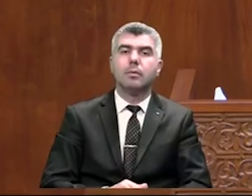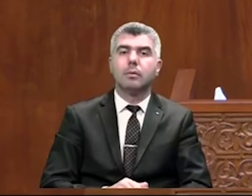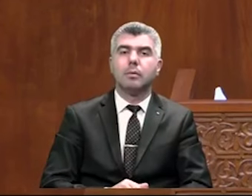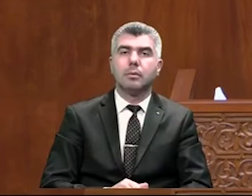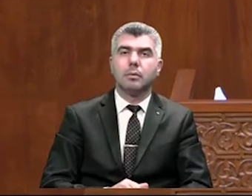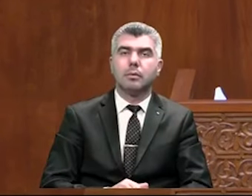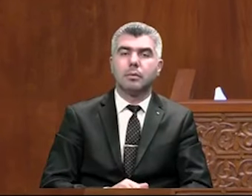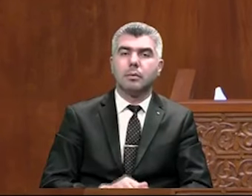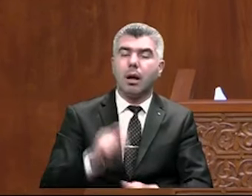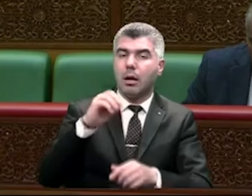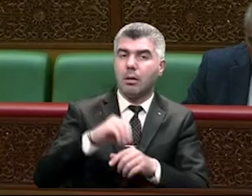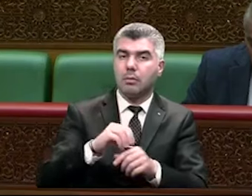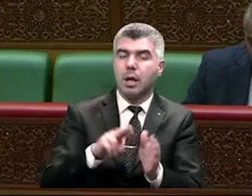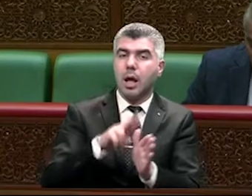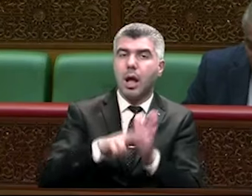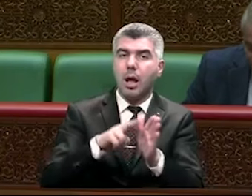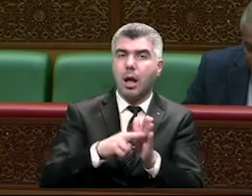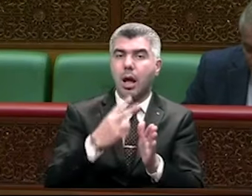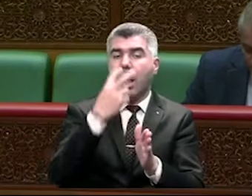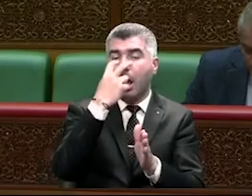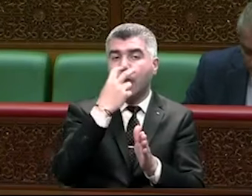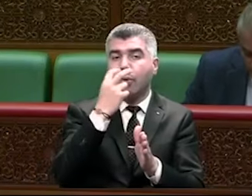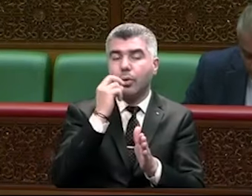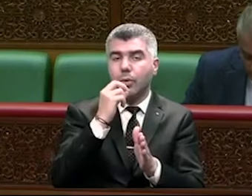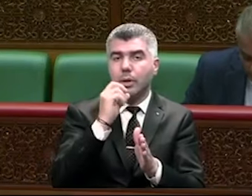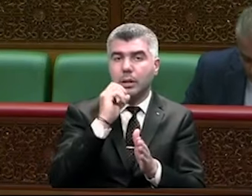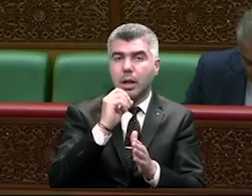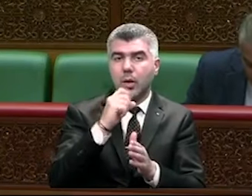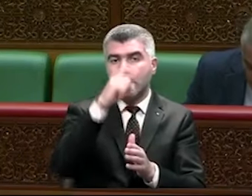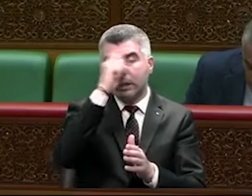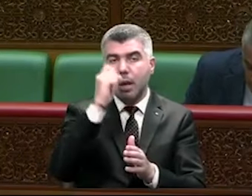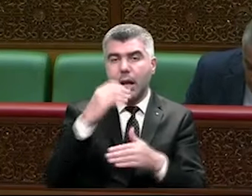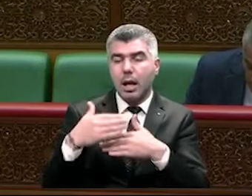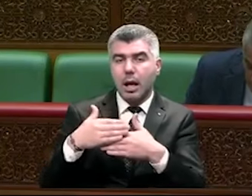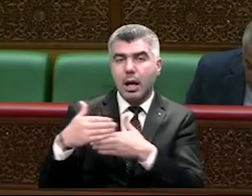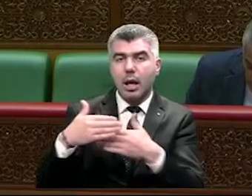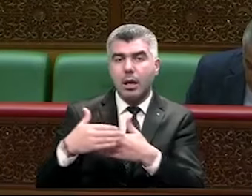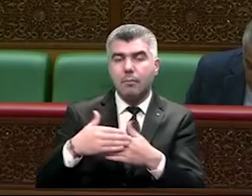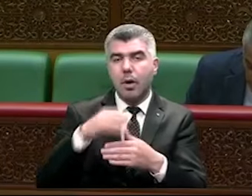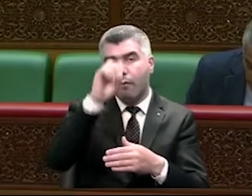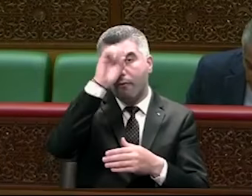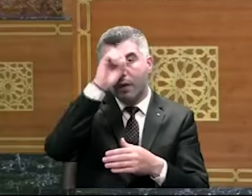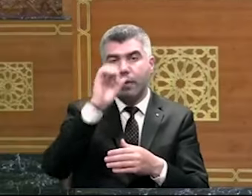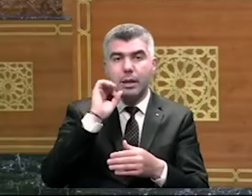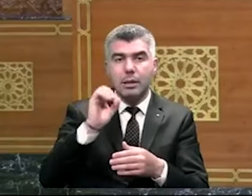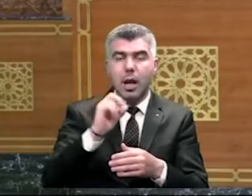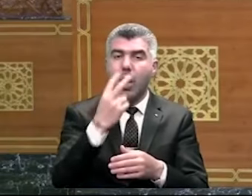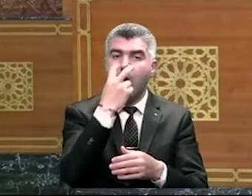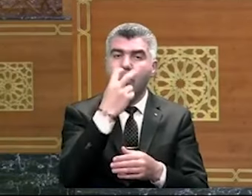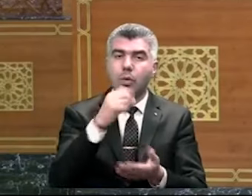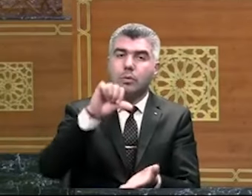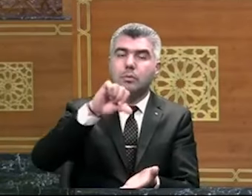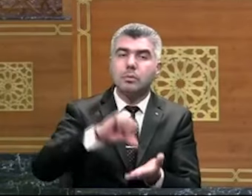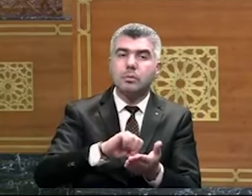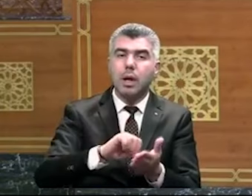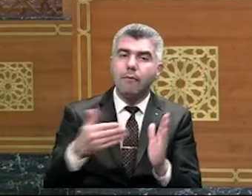كذلك الجهه ديال العيون الساقيه الحمراء مع الميناء الجديد ديال الفوسفات ان شاء الله ديال العيون اللي غيكون جاهز ان شاء الله